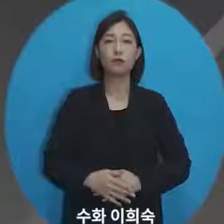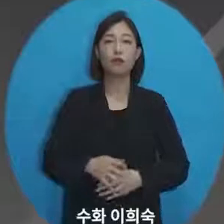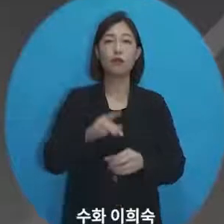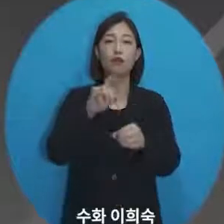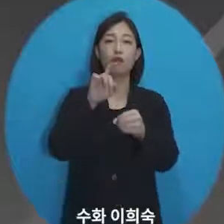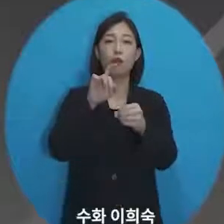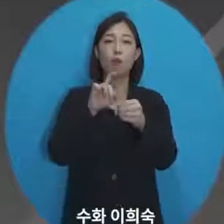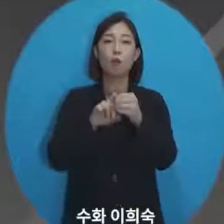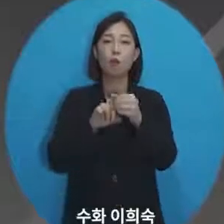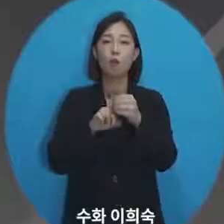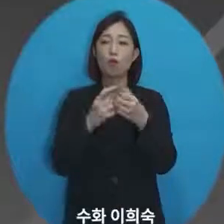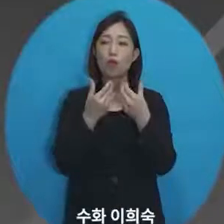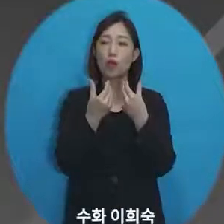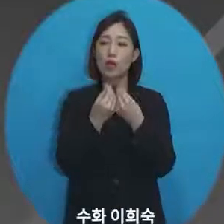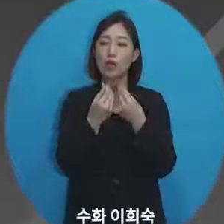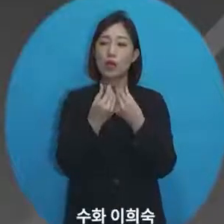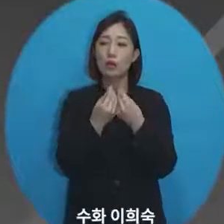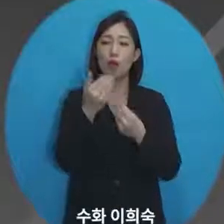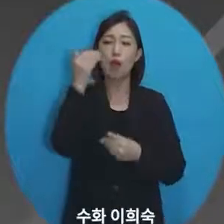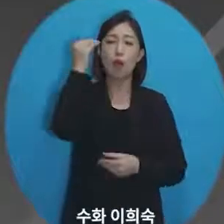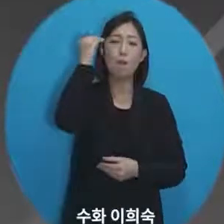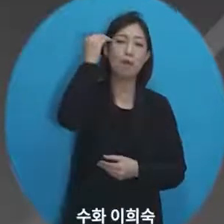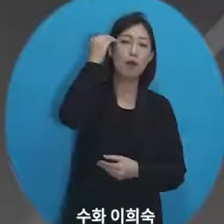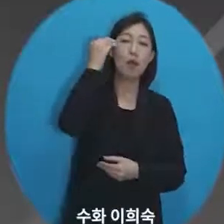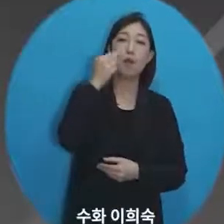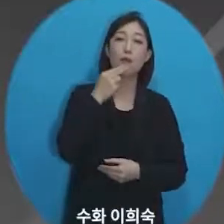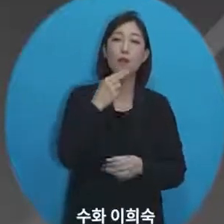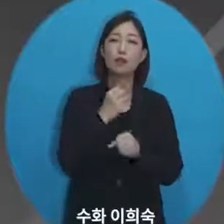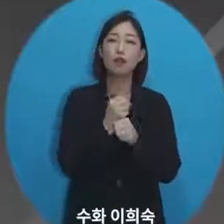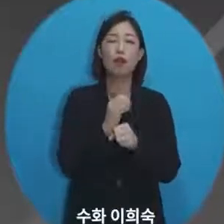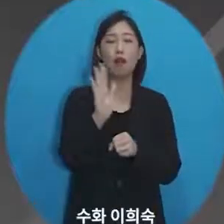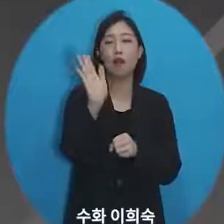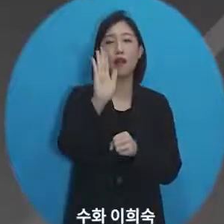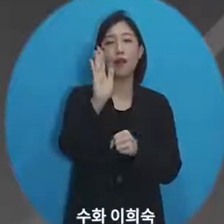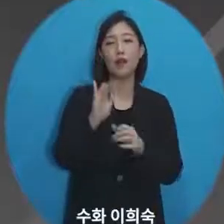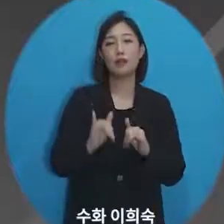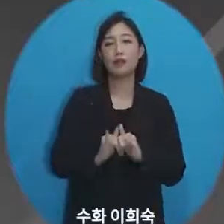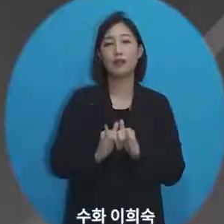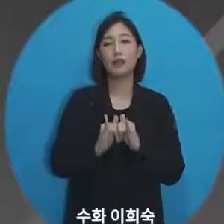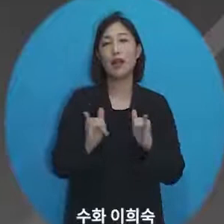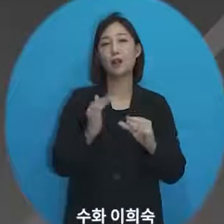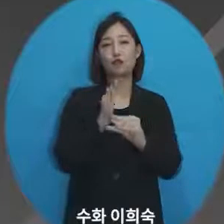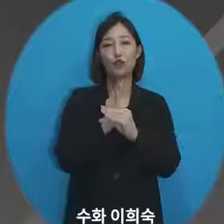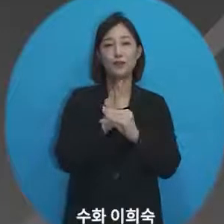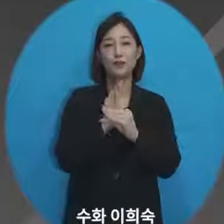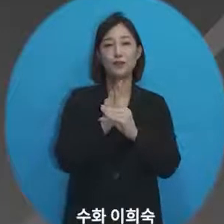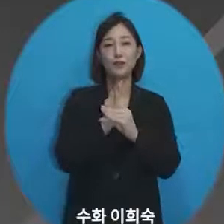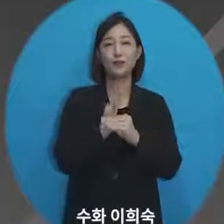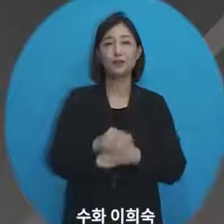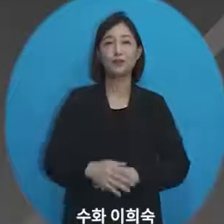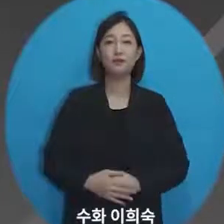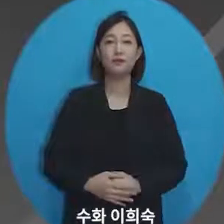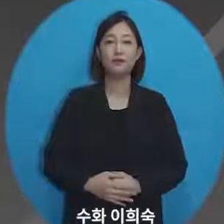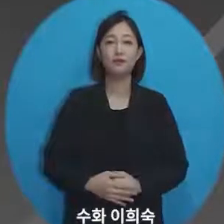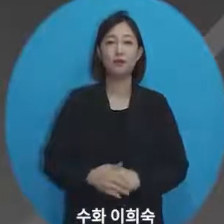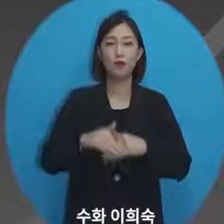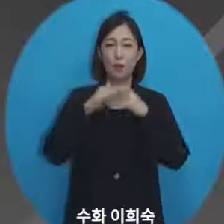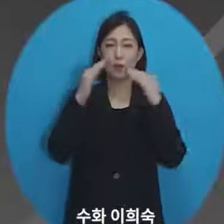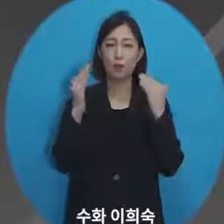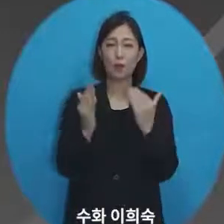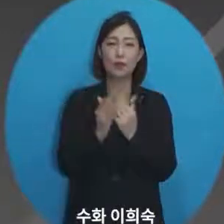목표가 물건을 제거하거나 하는 부분이 아니고 사람의 중심을 두고 있는데요. 그래서 모든 사람이